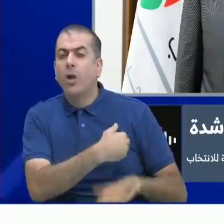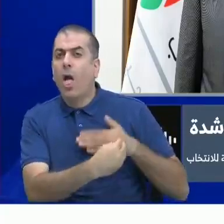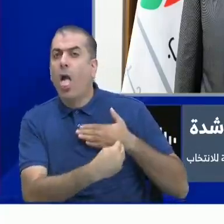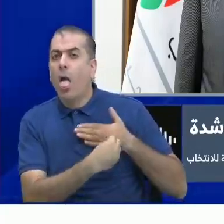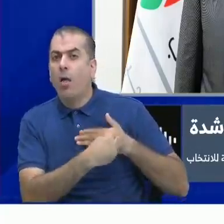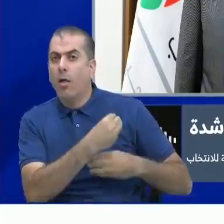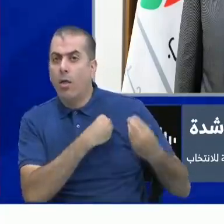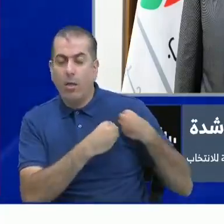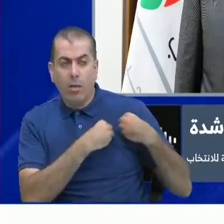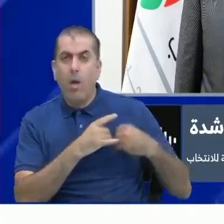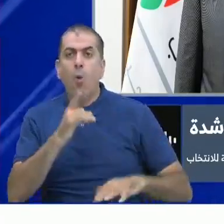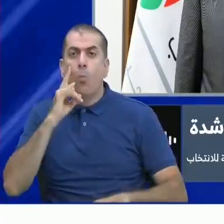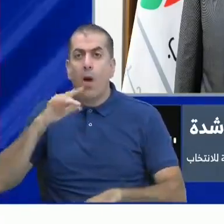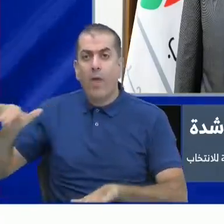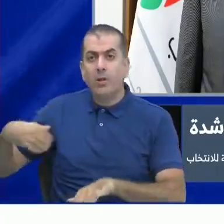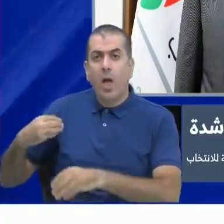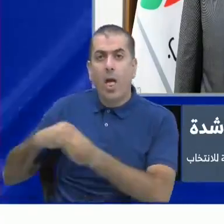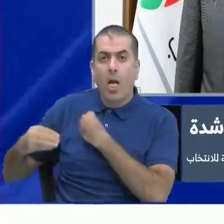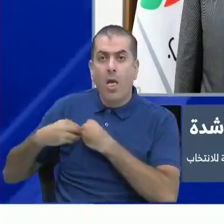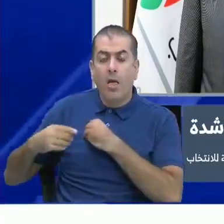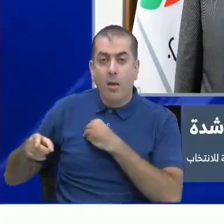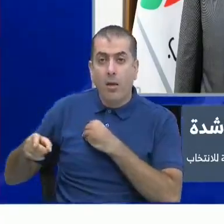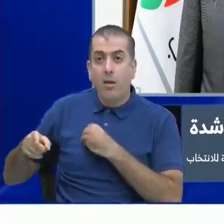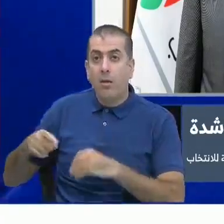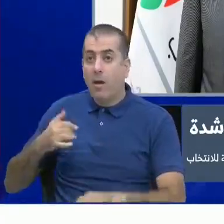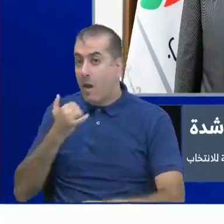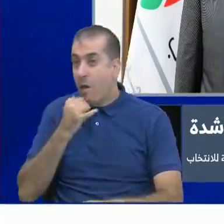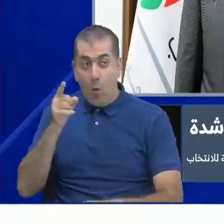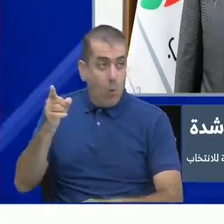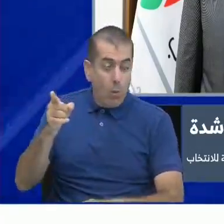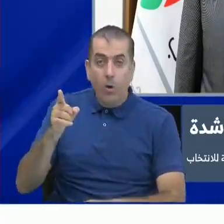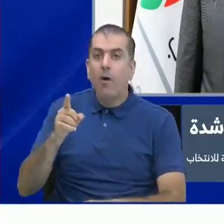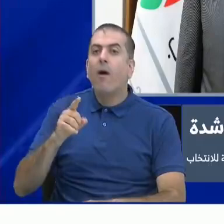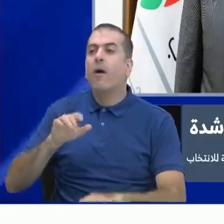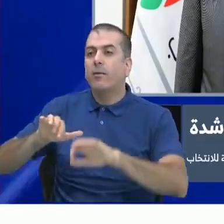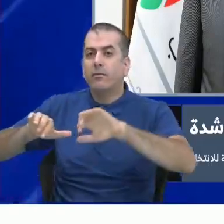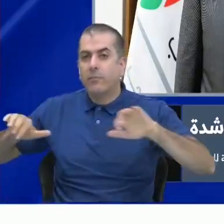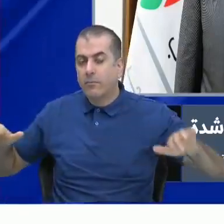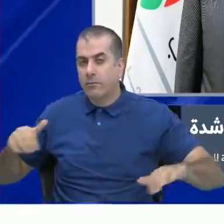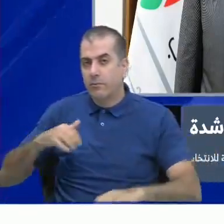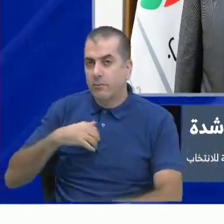ملاحظة وردت من متابعين أو مهتمين. المسألة هنا